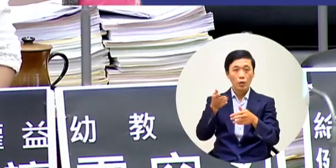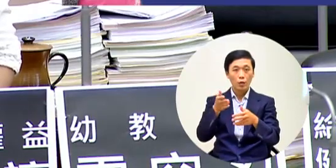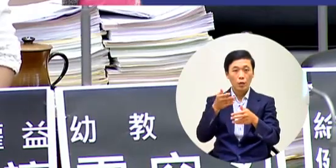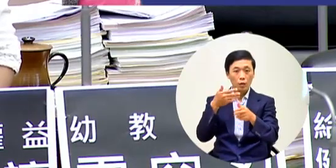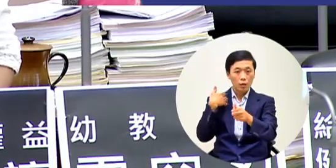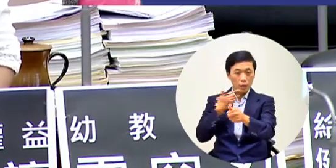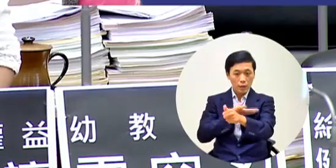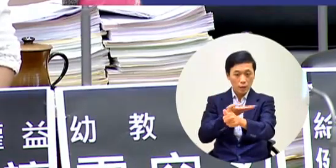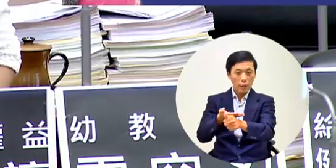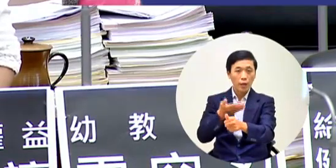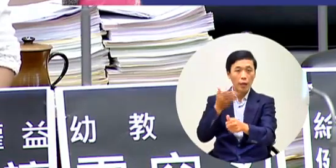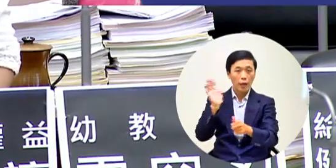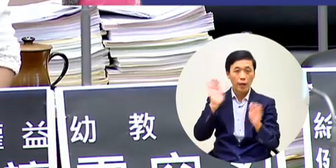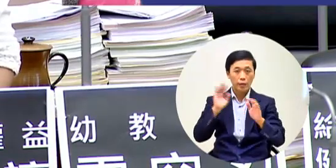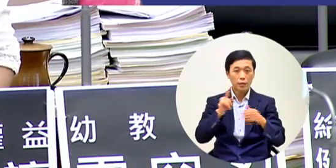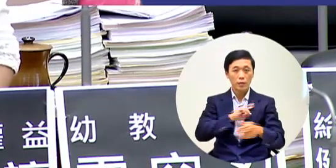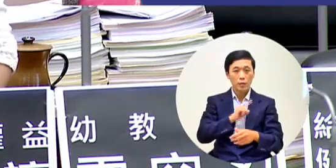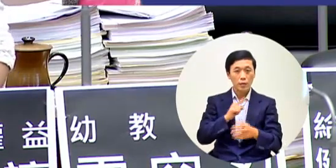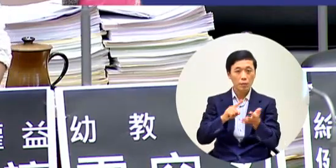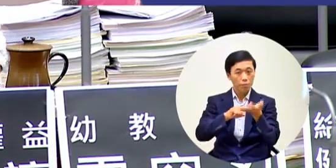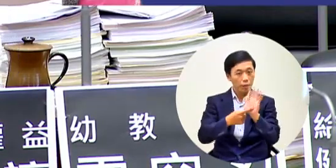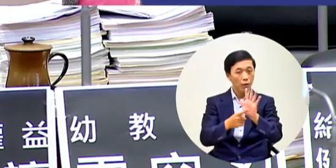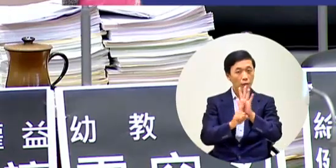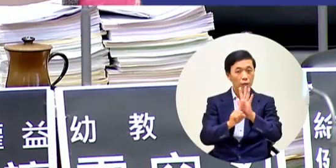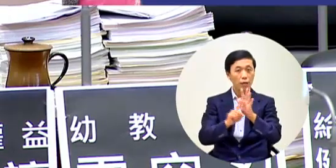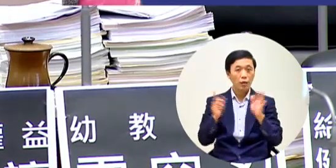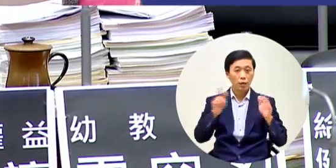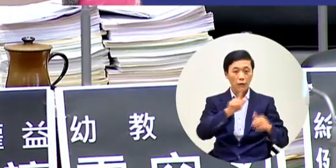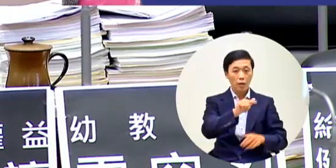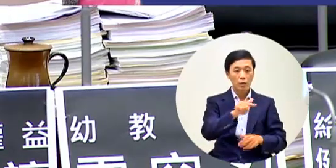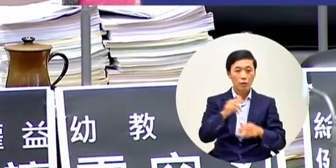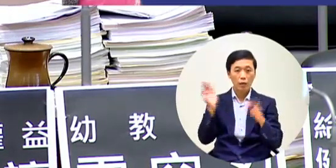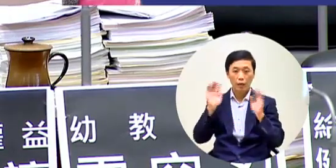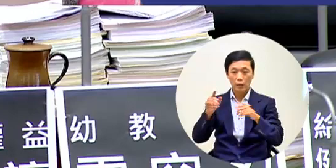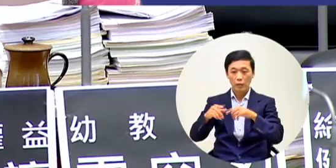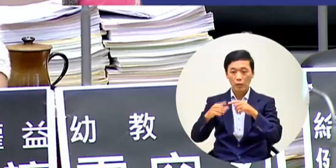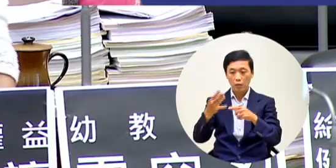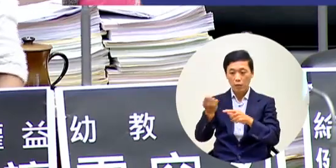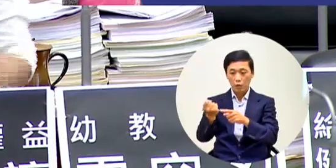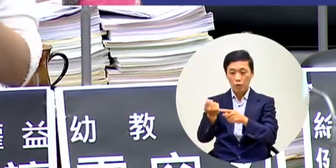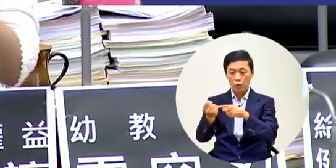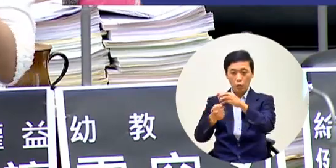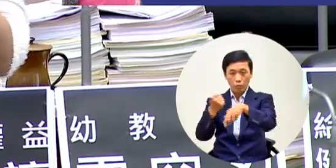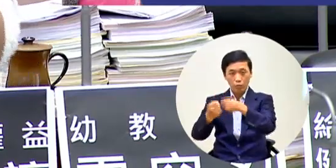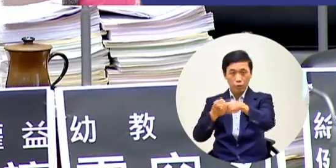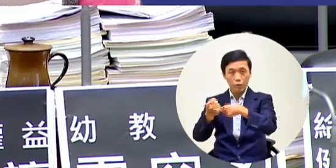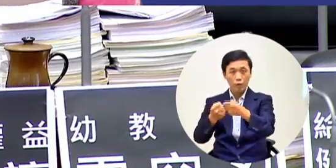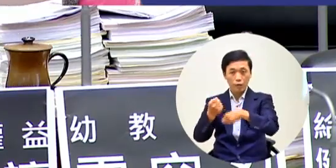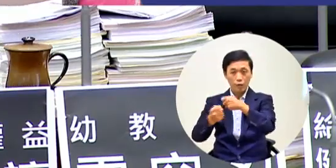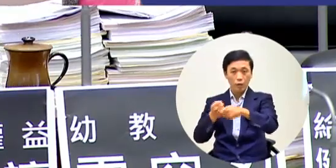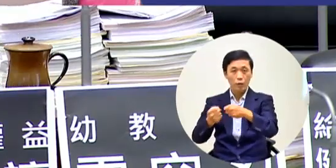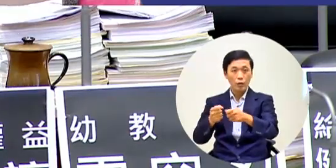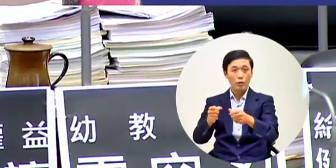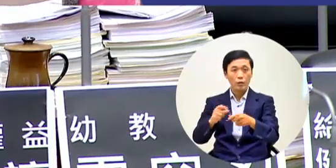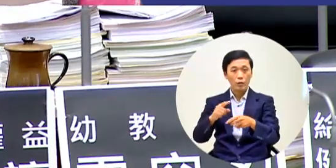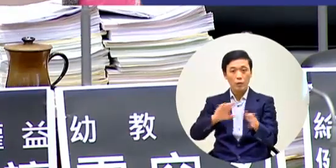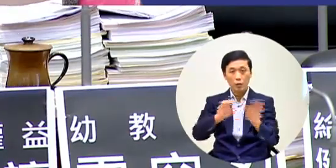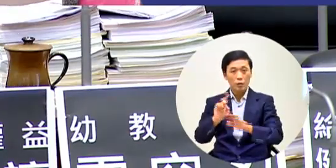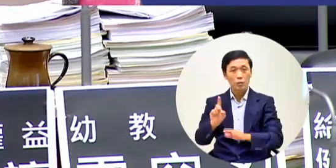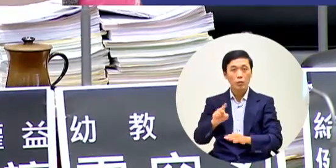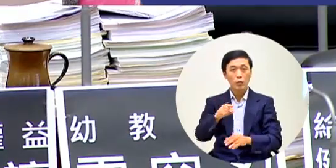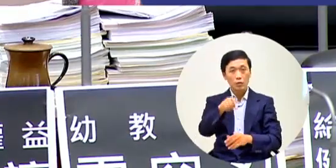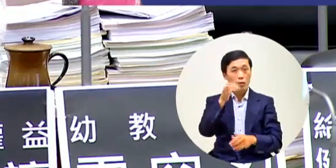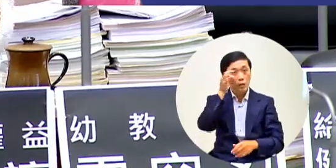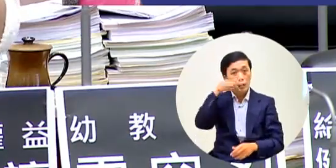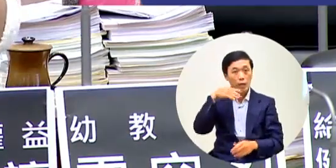老师是怎么样绑孩子的。 去 你们在看的时候，